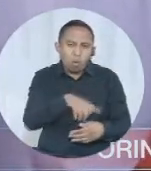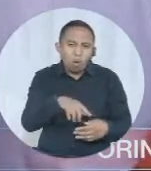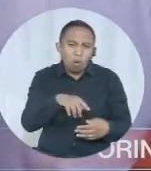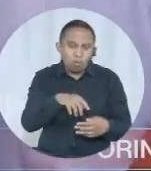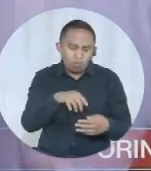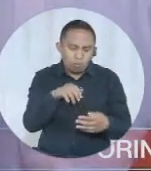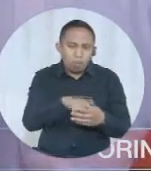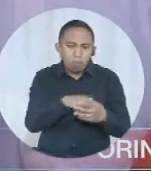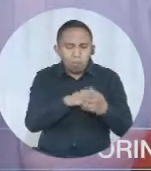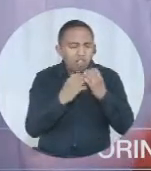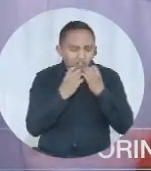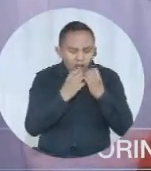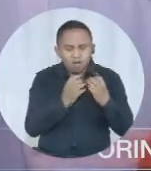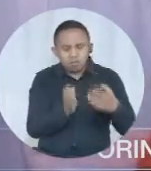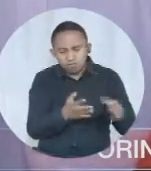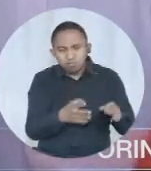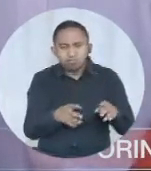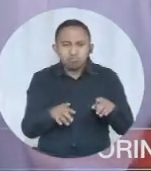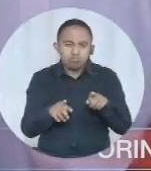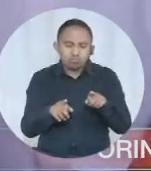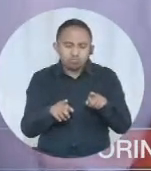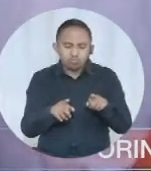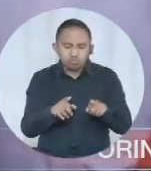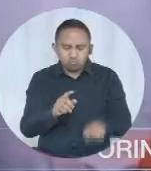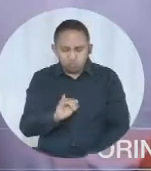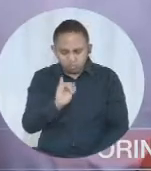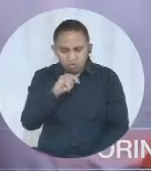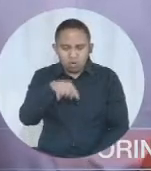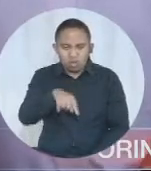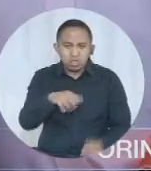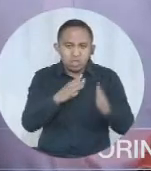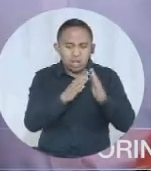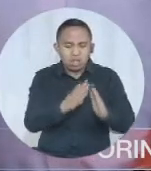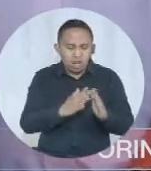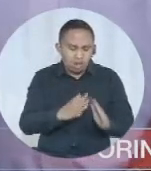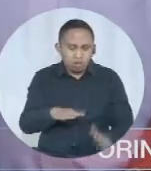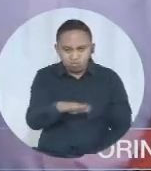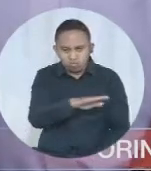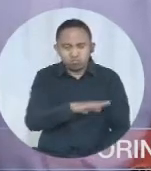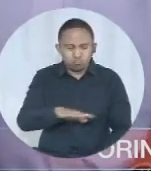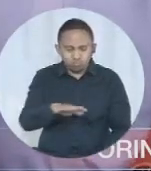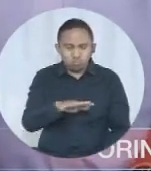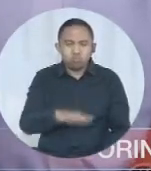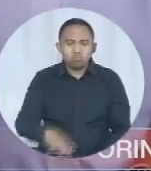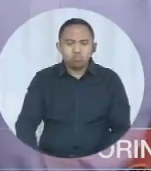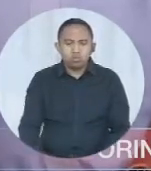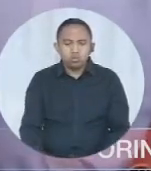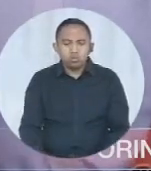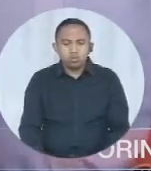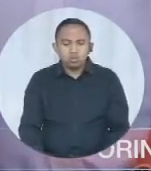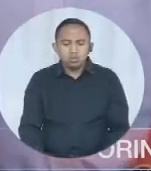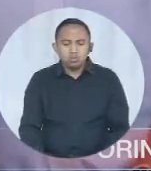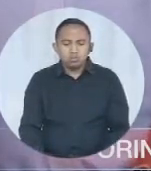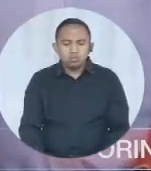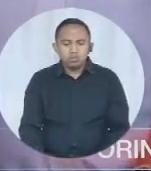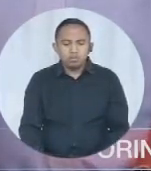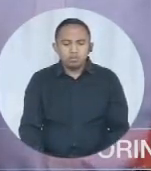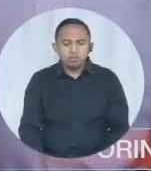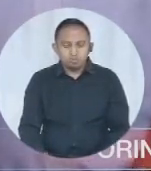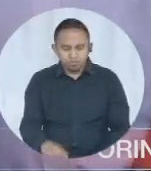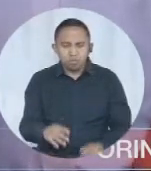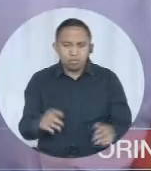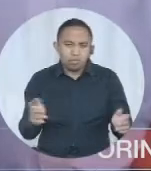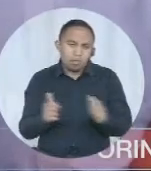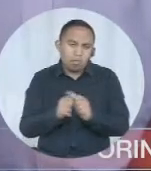amin'ny distrika moa fa indrindraindrindra atao anatin'ity kommunina lehibe any Ambalakida ity dia iary asa amin'ireo